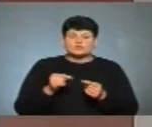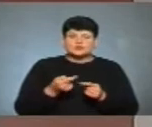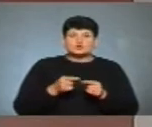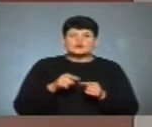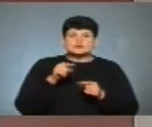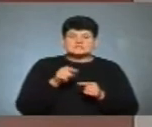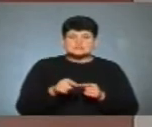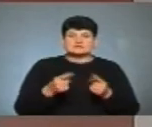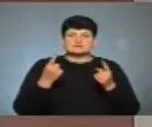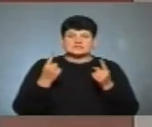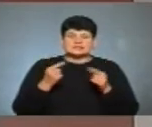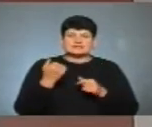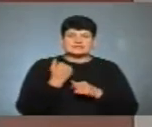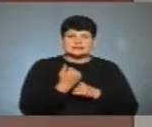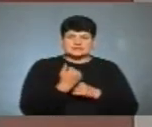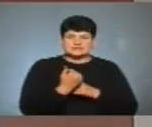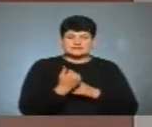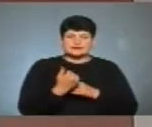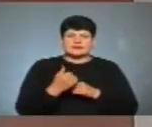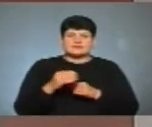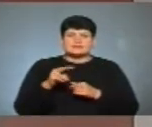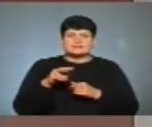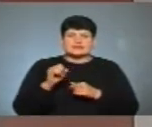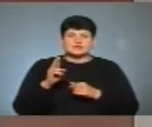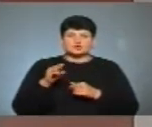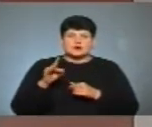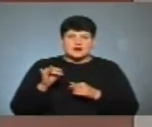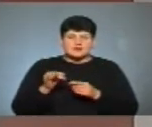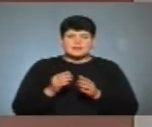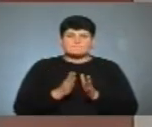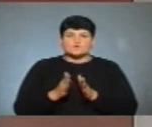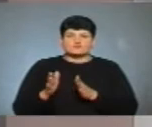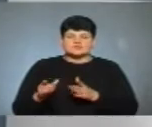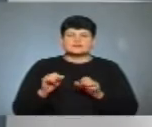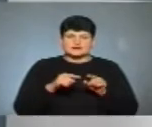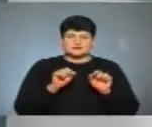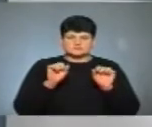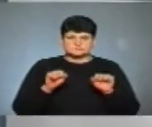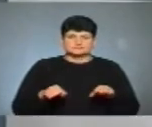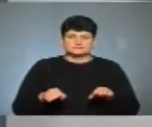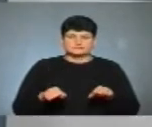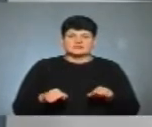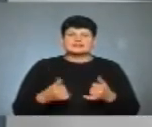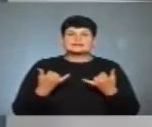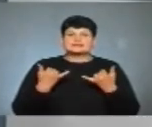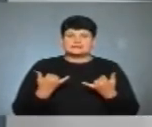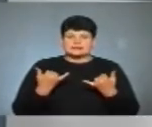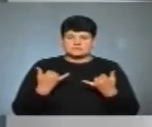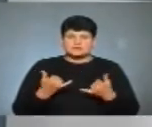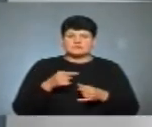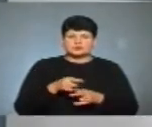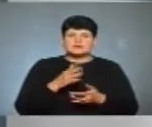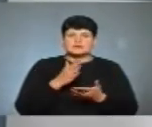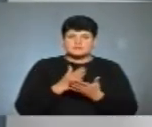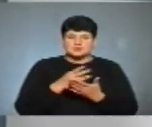радикальні їхні електоральна поведінка їм властиві. Тобто тепер вони мають